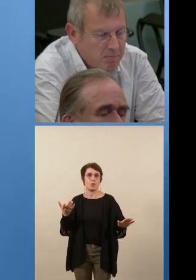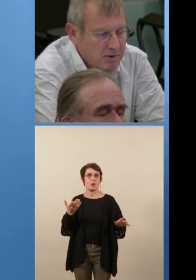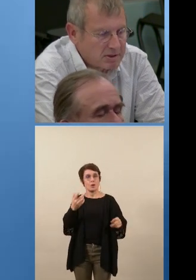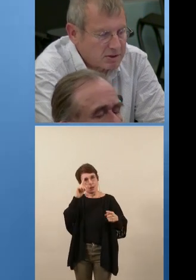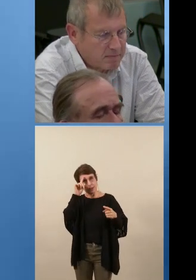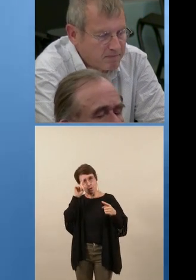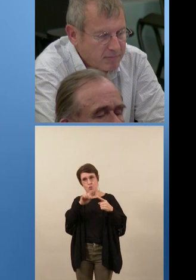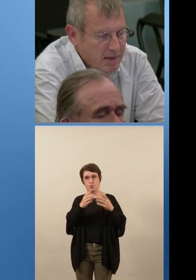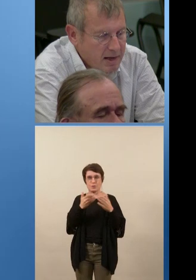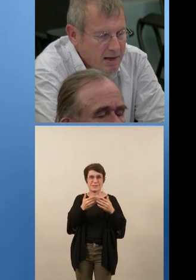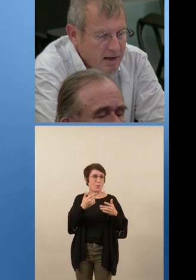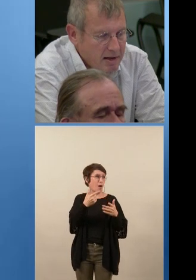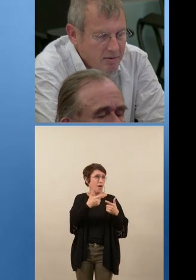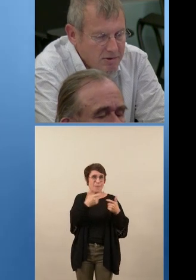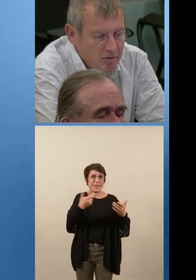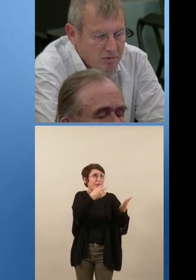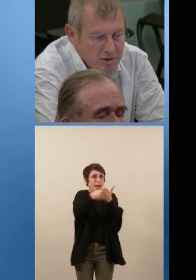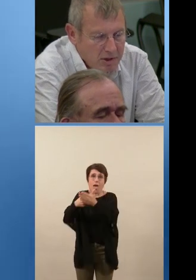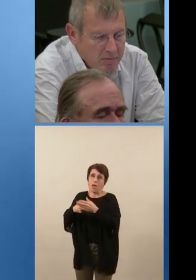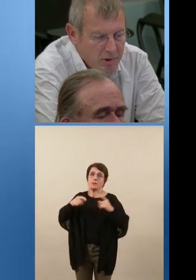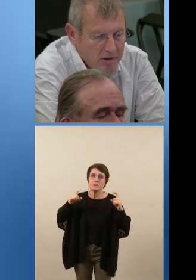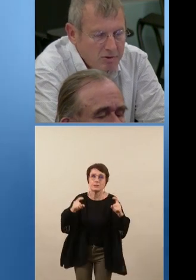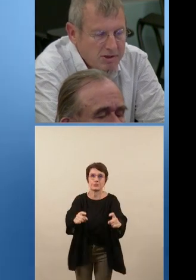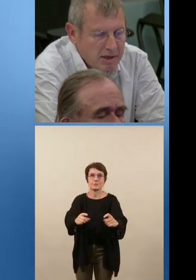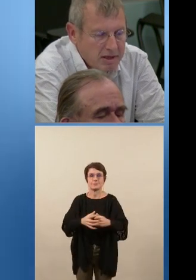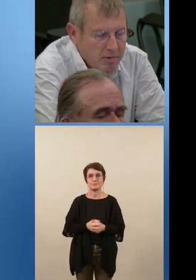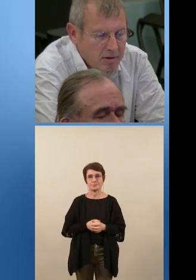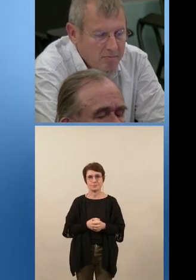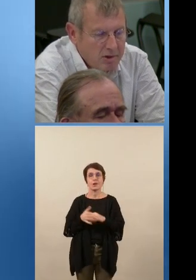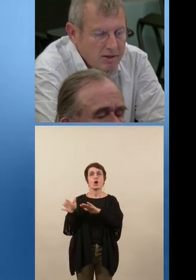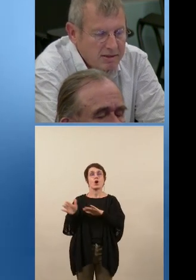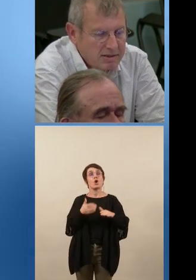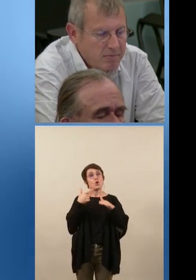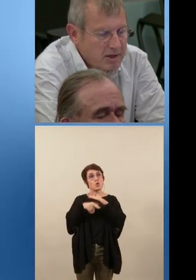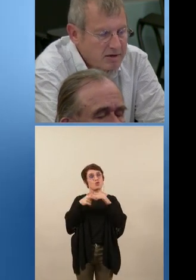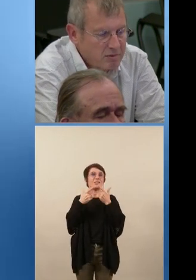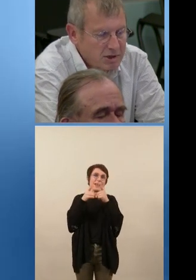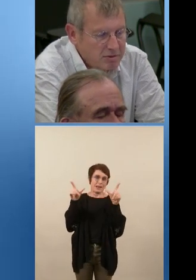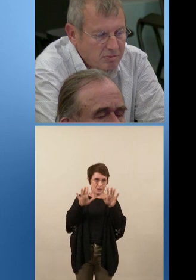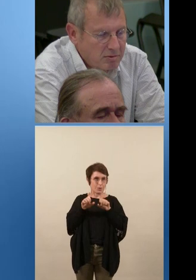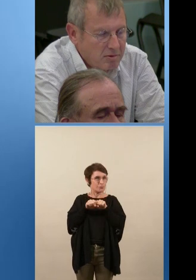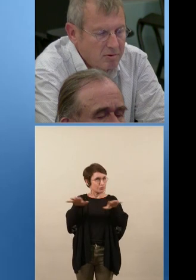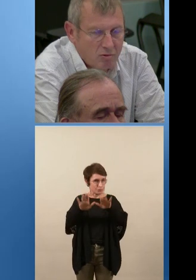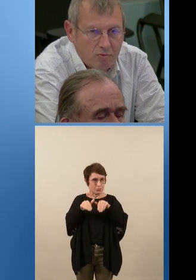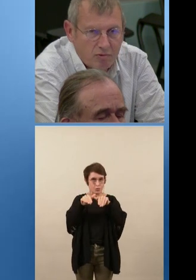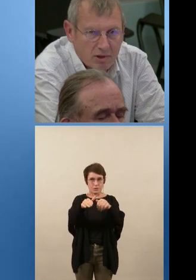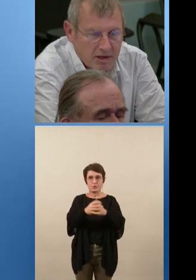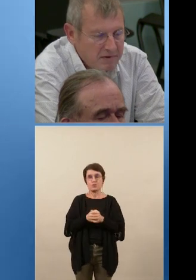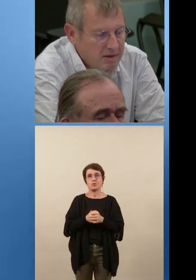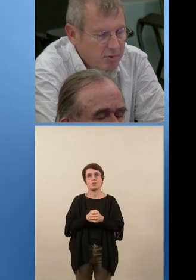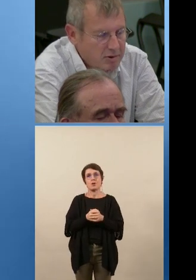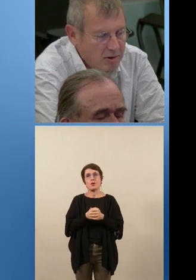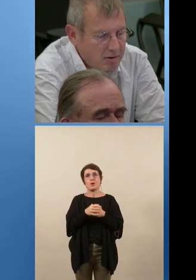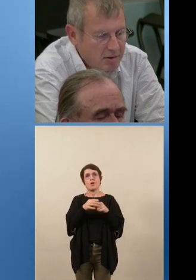d'équipement des agents nous allons continuer à déployer les logiciels libres moderniser les applicatifs de gestion de plusieurs